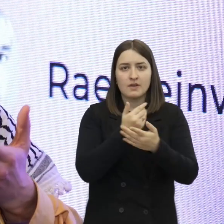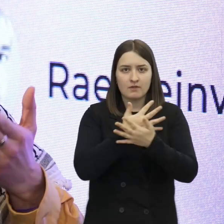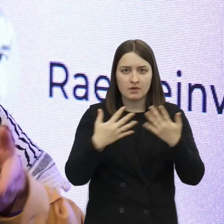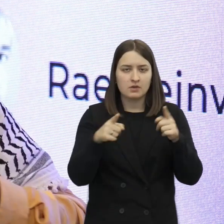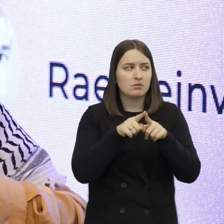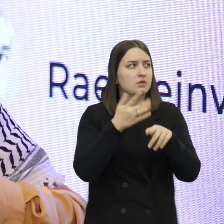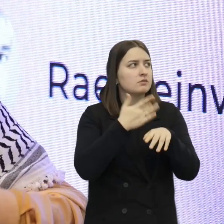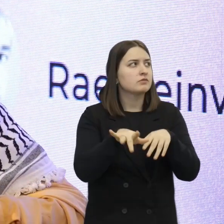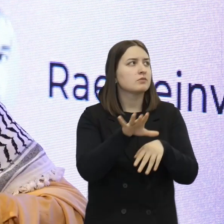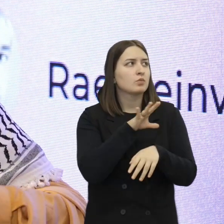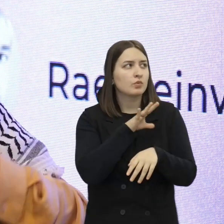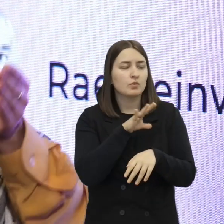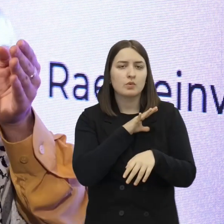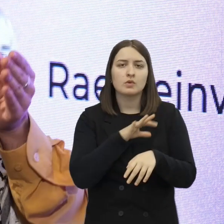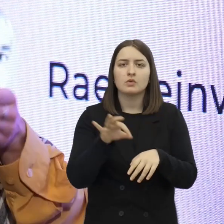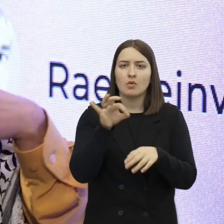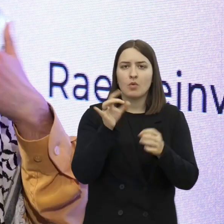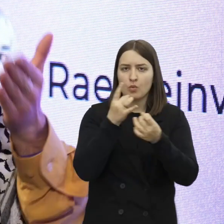išnaikinta ir įvairovė kultūrinė,